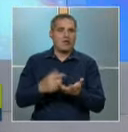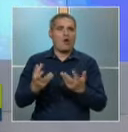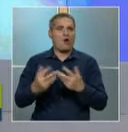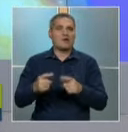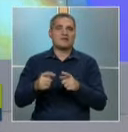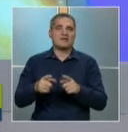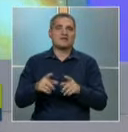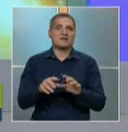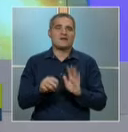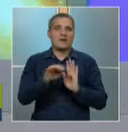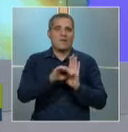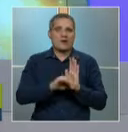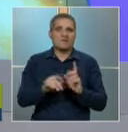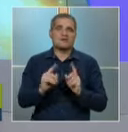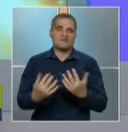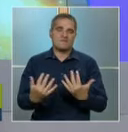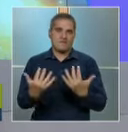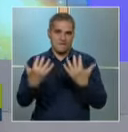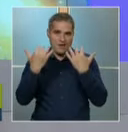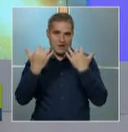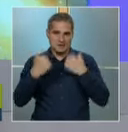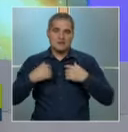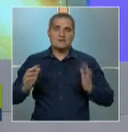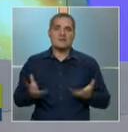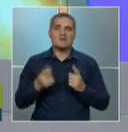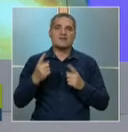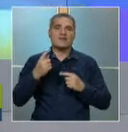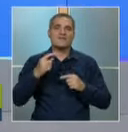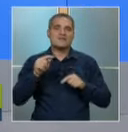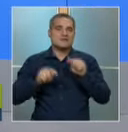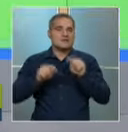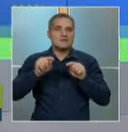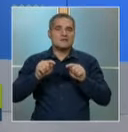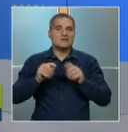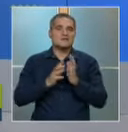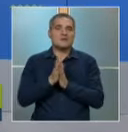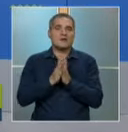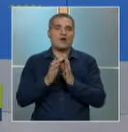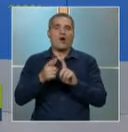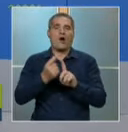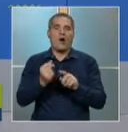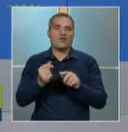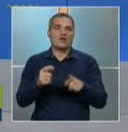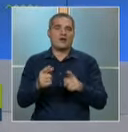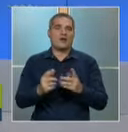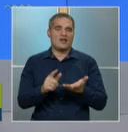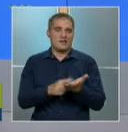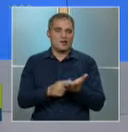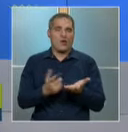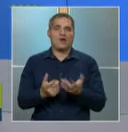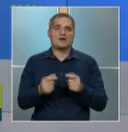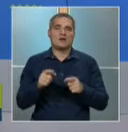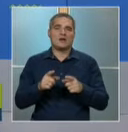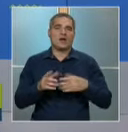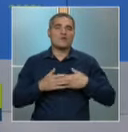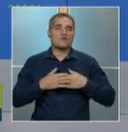са програмирани така, че да ни влияят и да могат ние да станем едно зависимо общество към тях. Духовността не е всичко това,